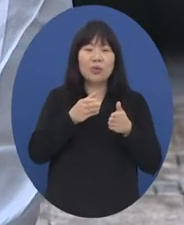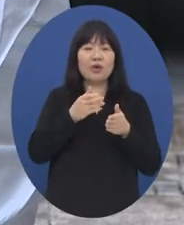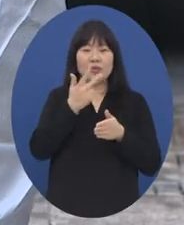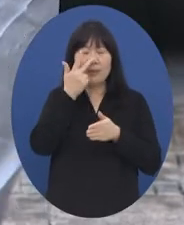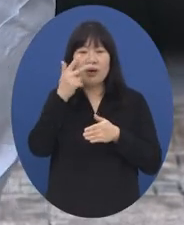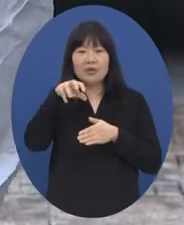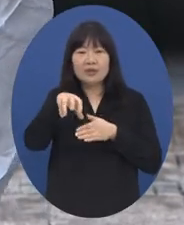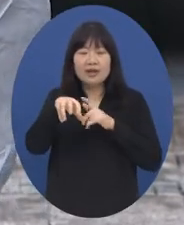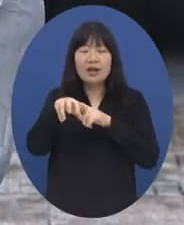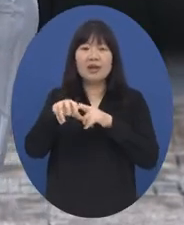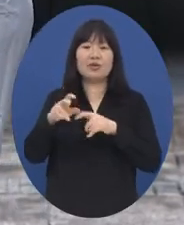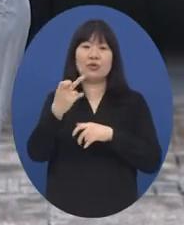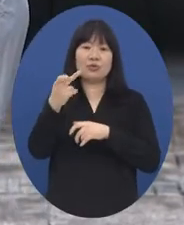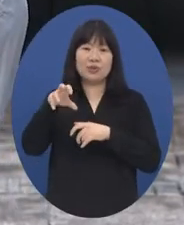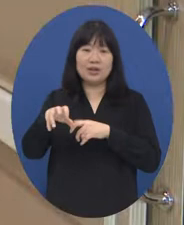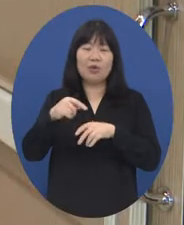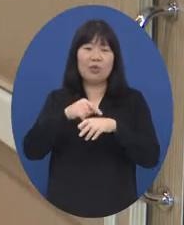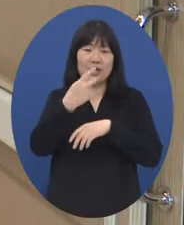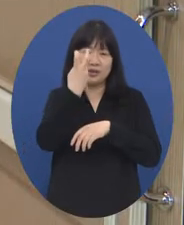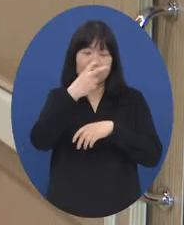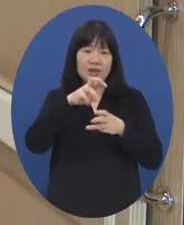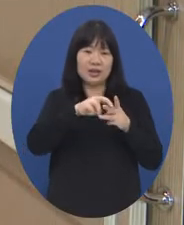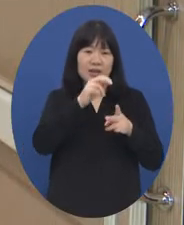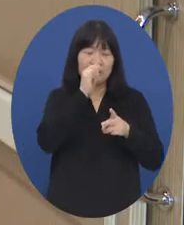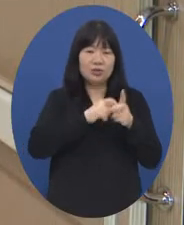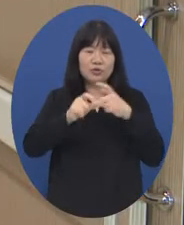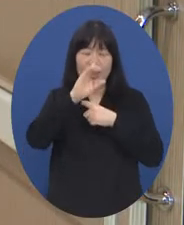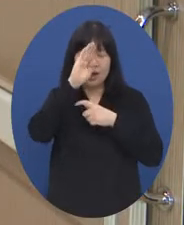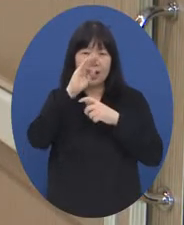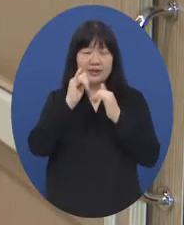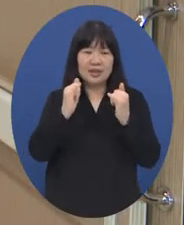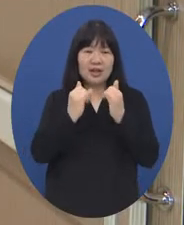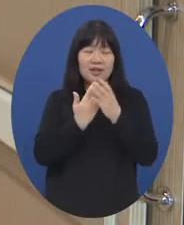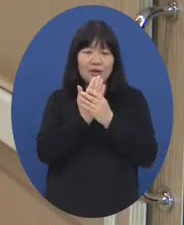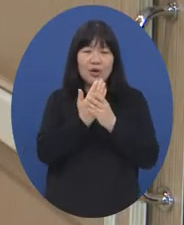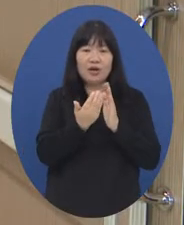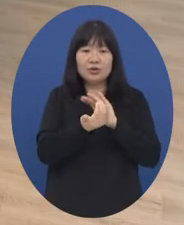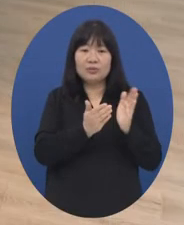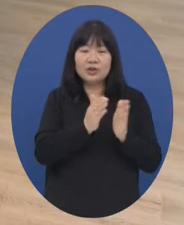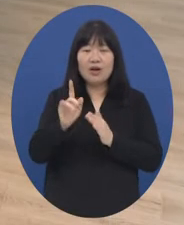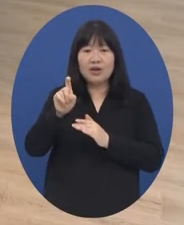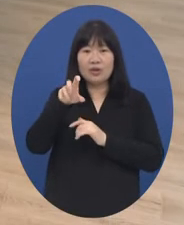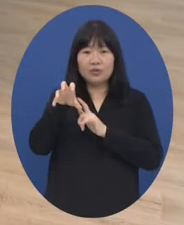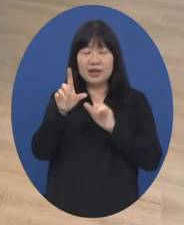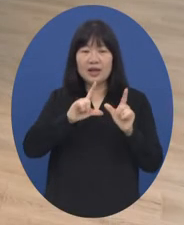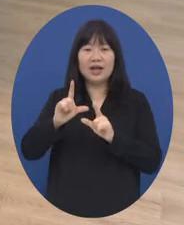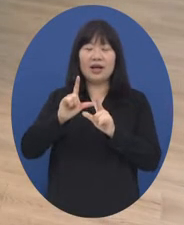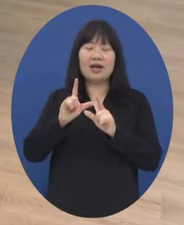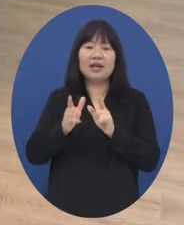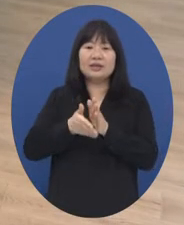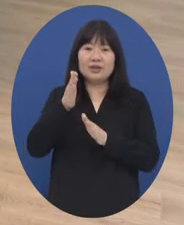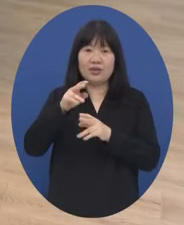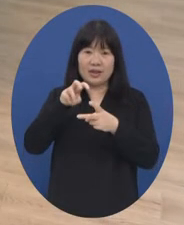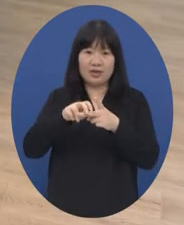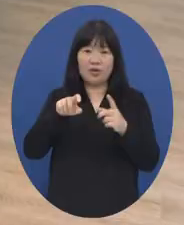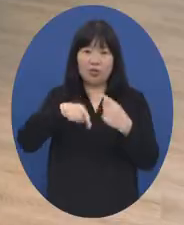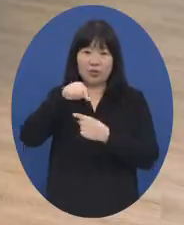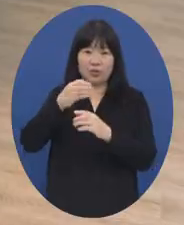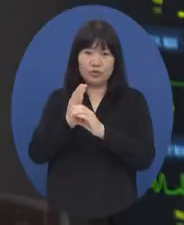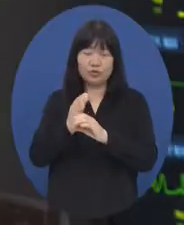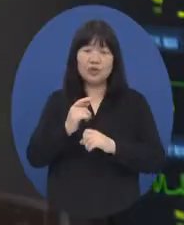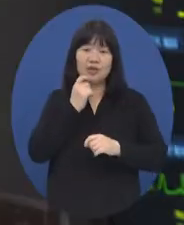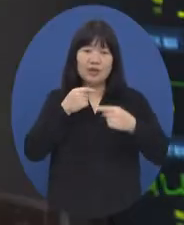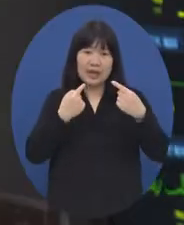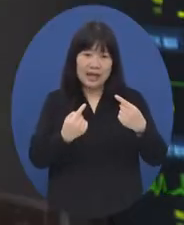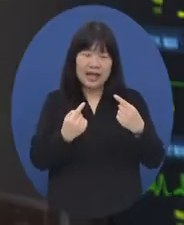12개 병원에서 외래 진료센터를, 추가 확진자 발생에 대비해 11곳의 생활치료센터를 운영합니다. 설